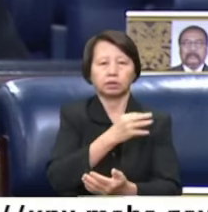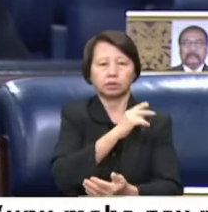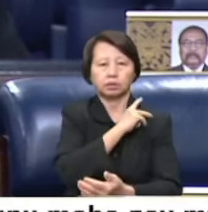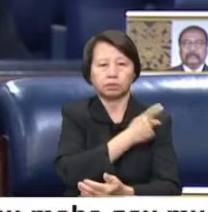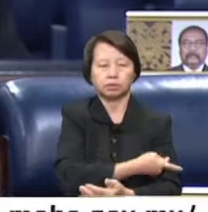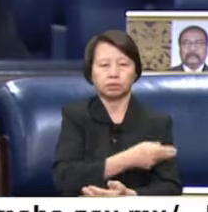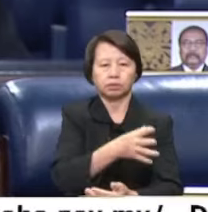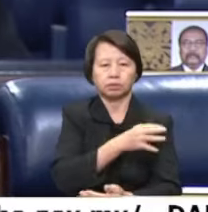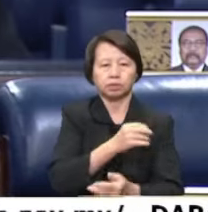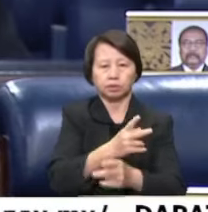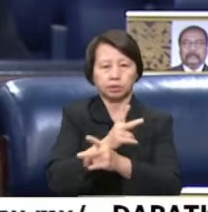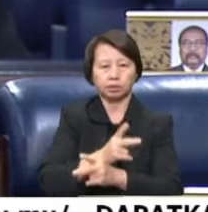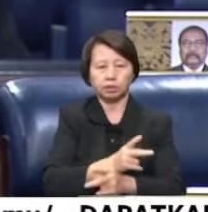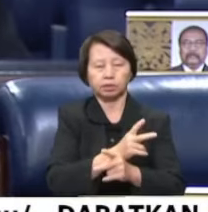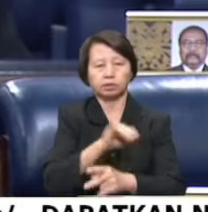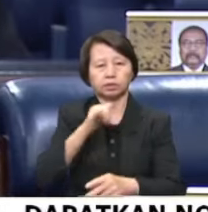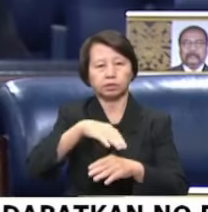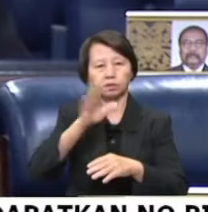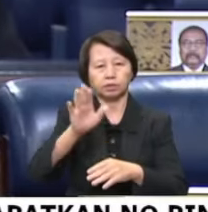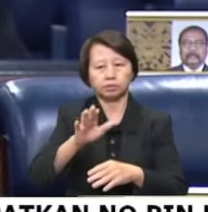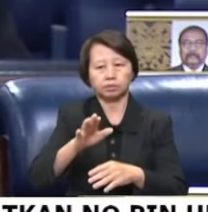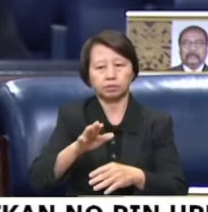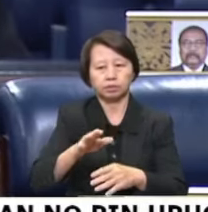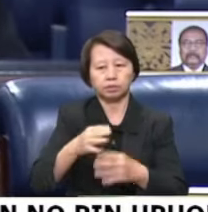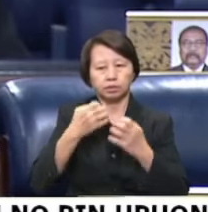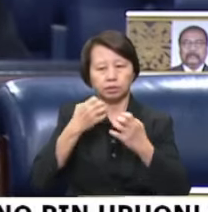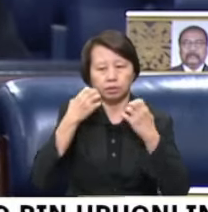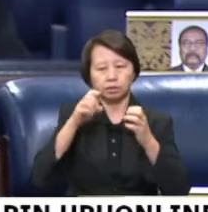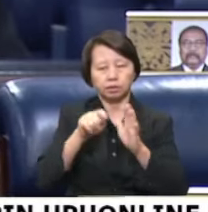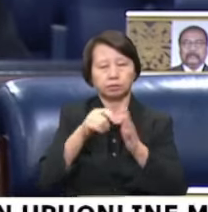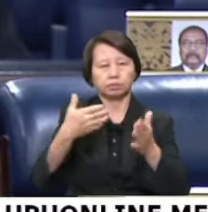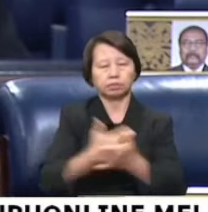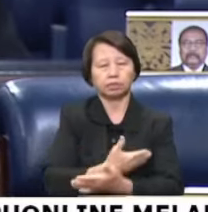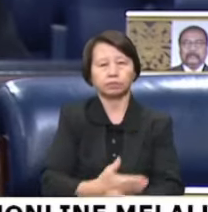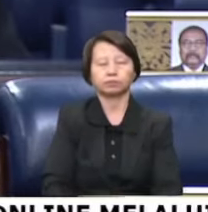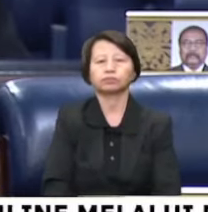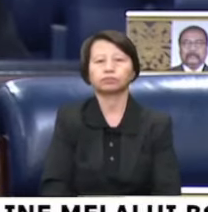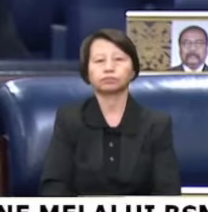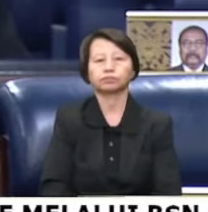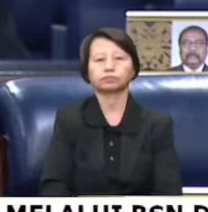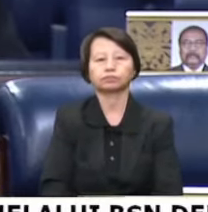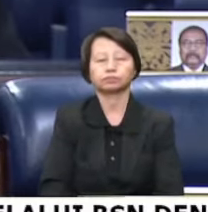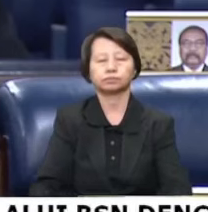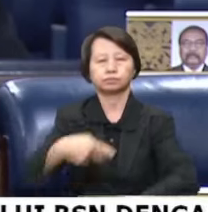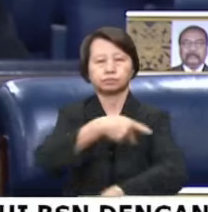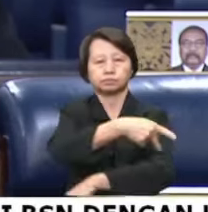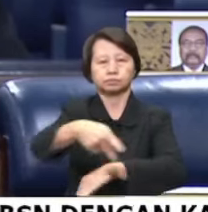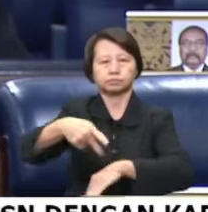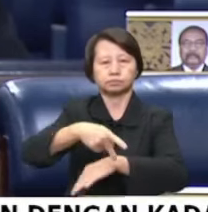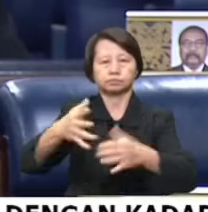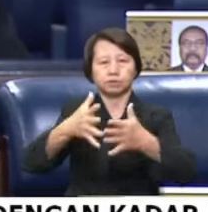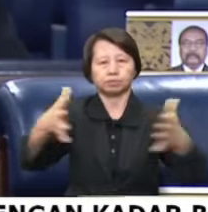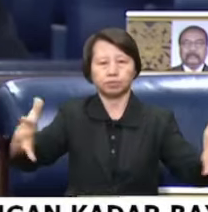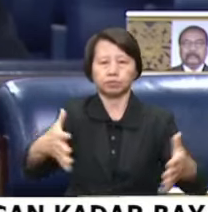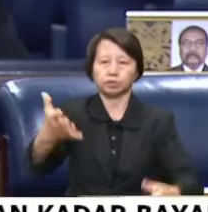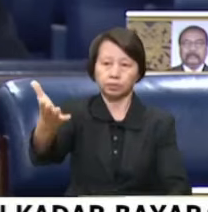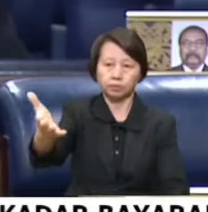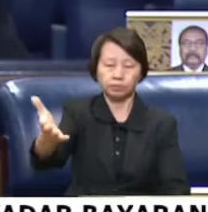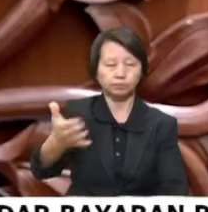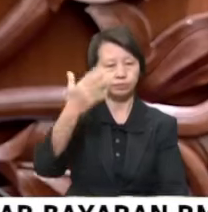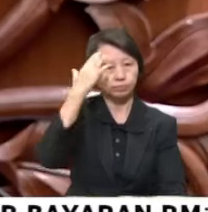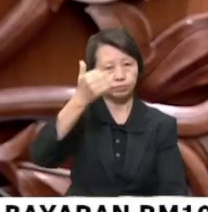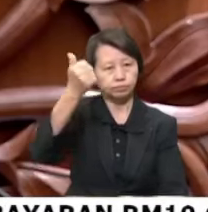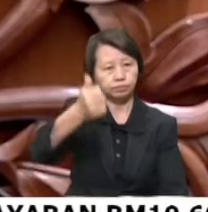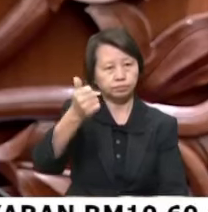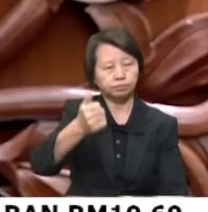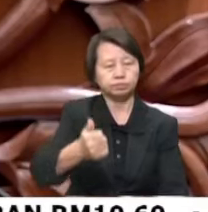penguasaan dan kawalan yang lebih cekap dan terkini. Terima kasih. Padang Besar. Assalamualaikum warahmatullahi wabarakatuh dan salam